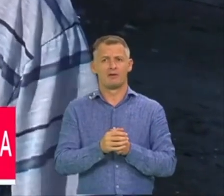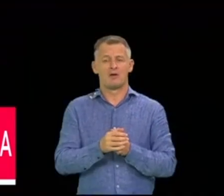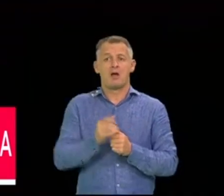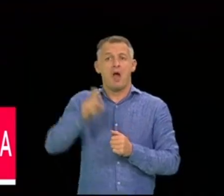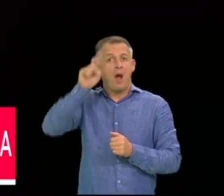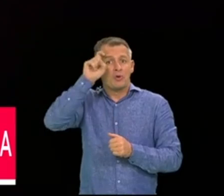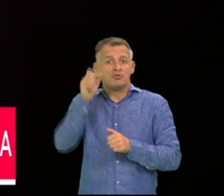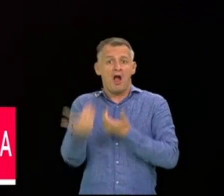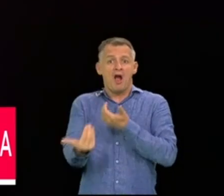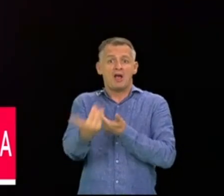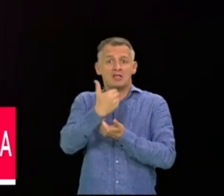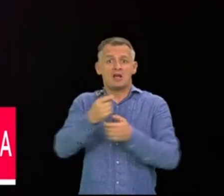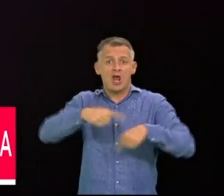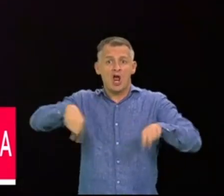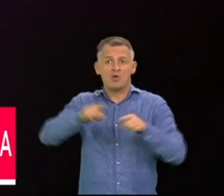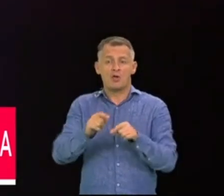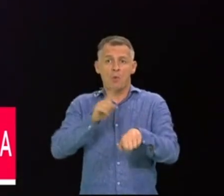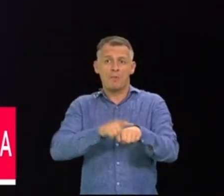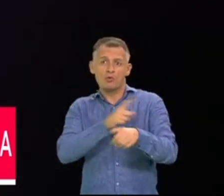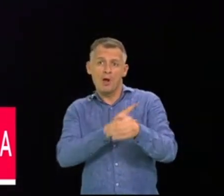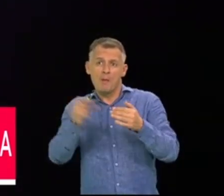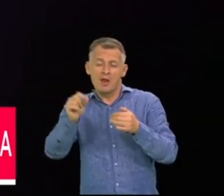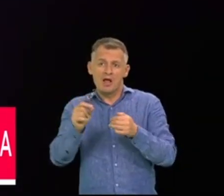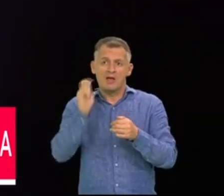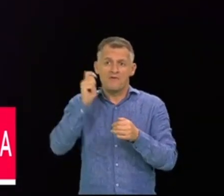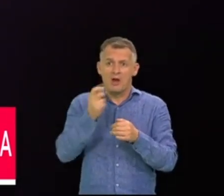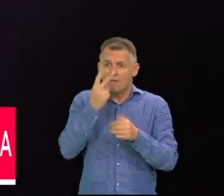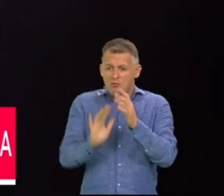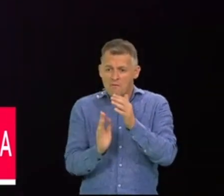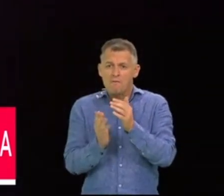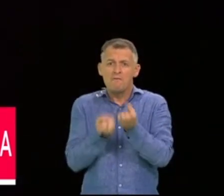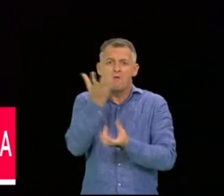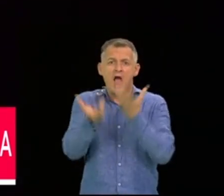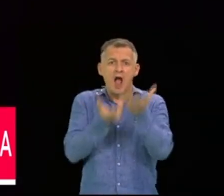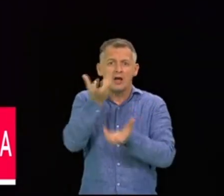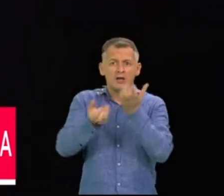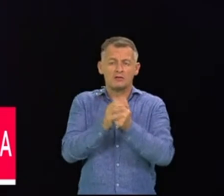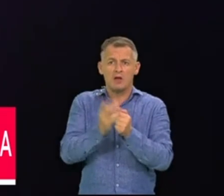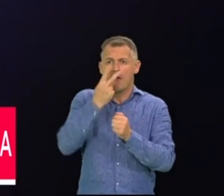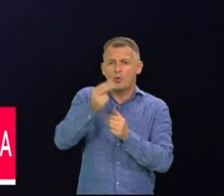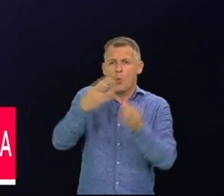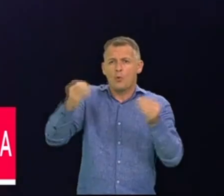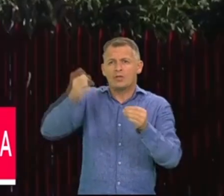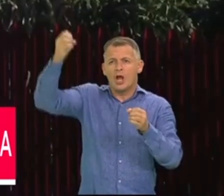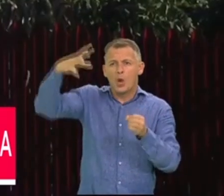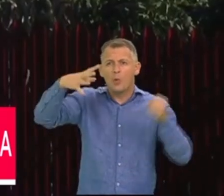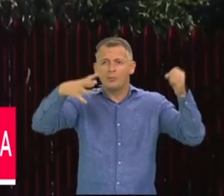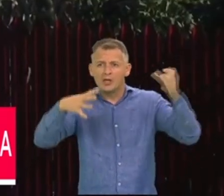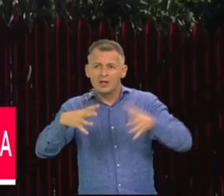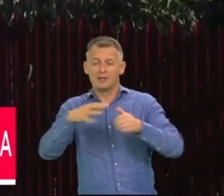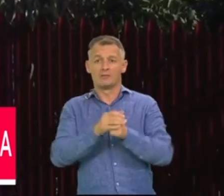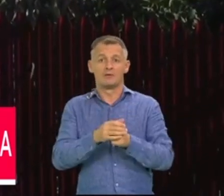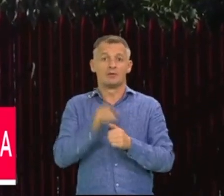la noi. În momentul când am ieșit, de acum era flacără, sunt foarte multe reflectoare de lumină. Vă vine în